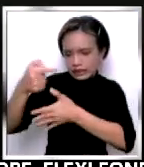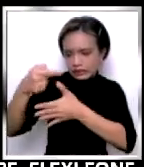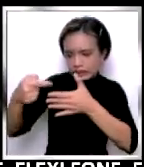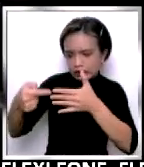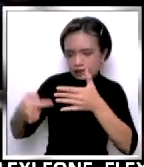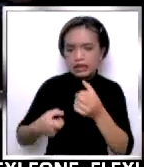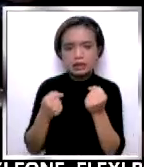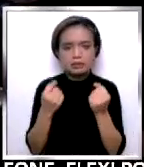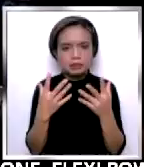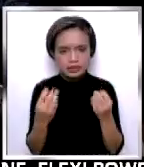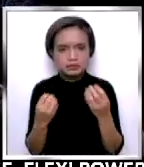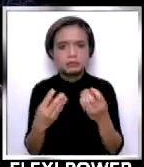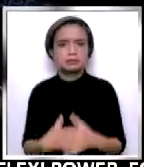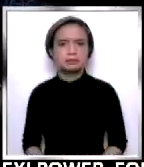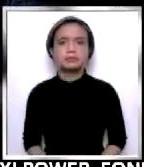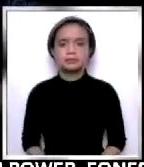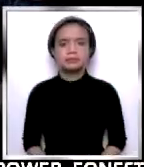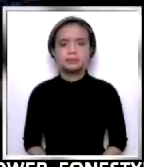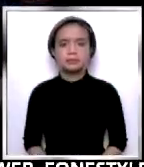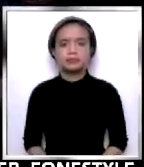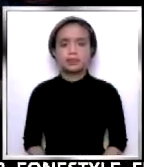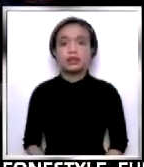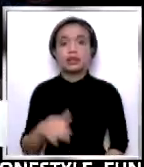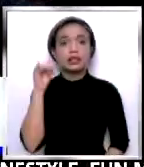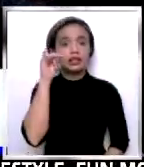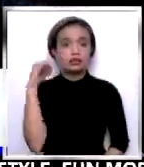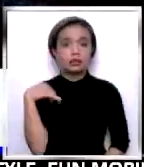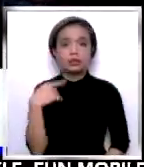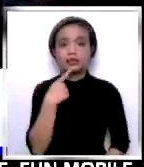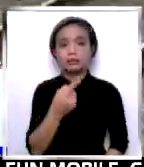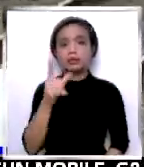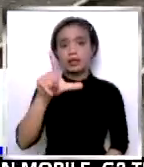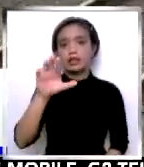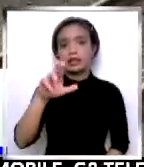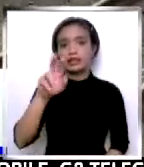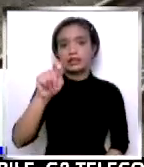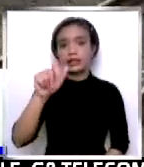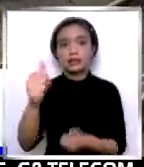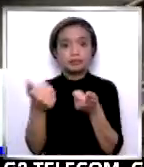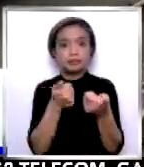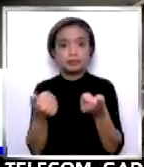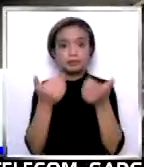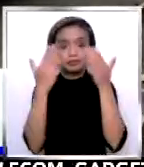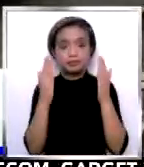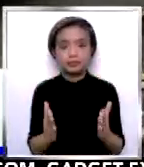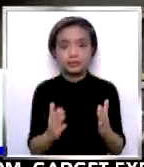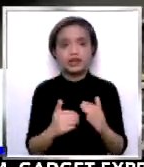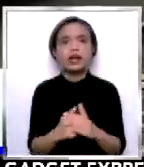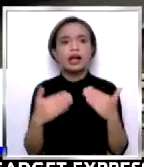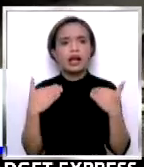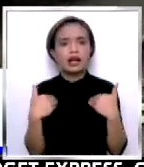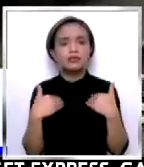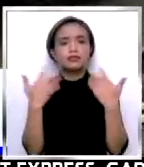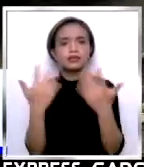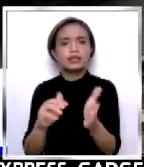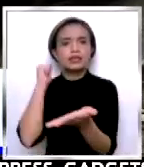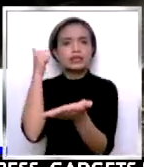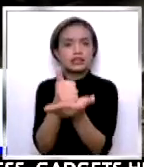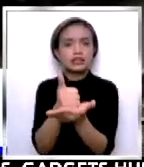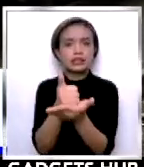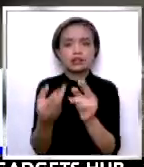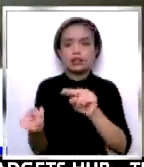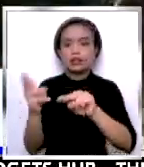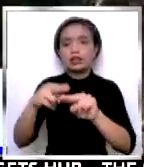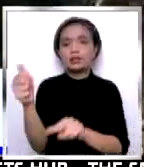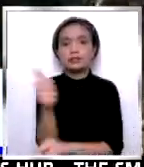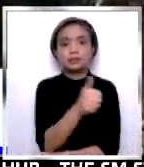ito. Kahapon, sabi ni LRTA Administrator Hernando Cabrera, may inaprubahan ng halaga ng fare increase ang Committee on